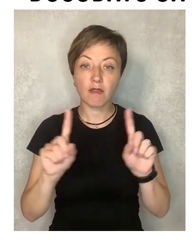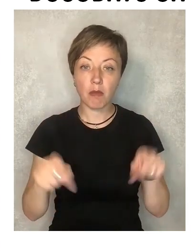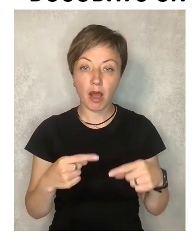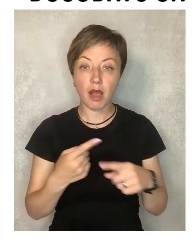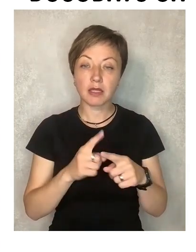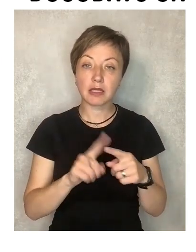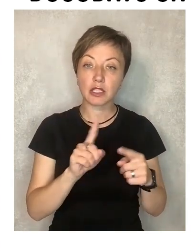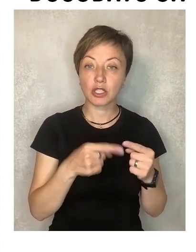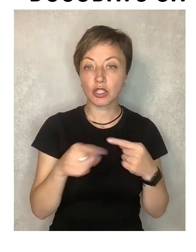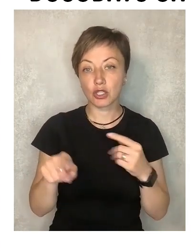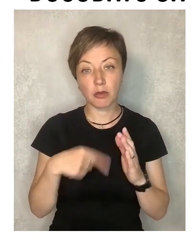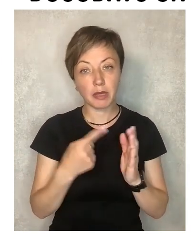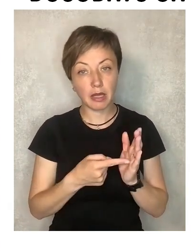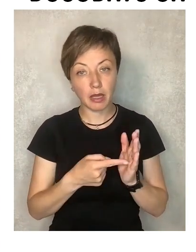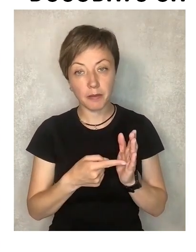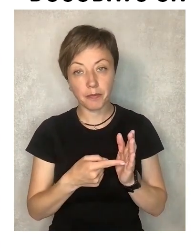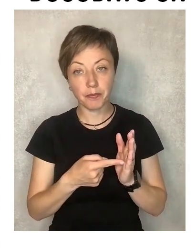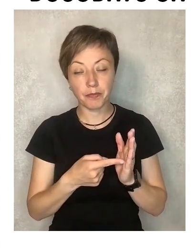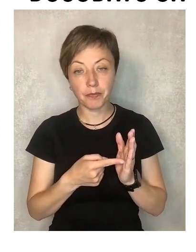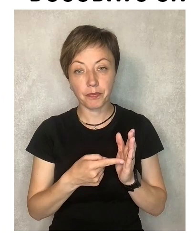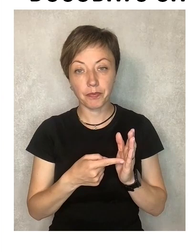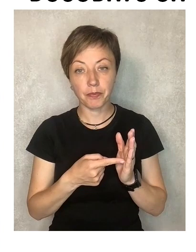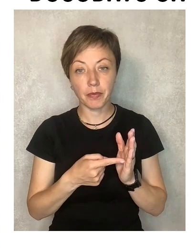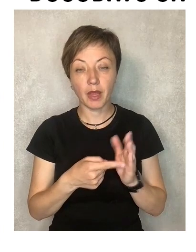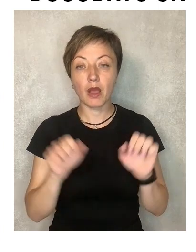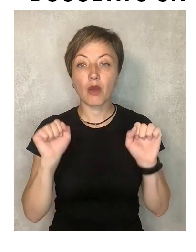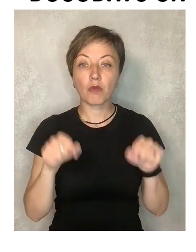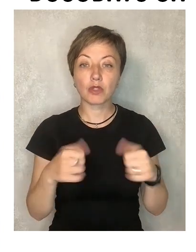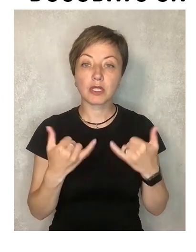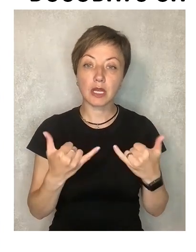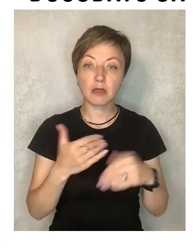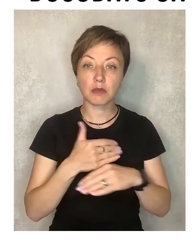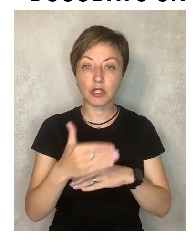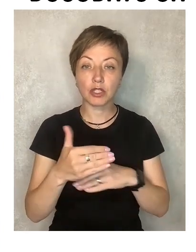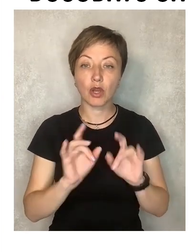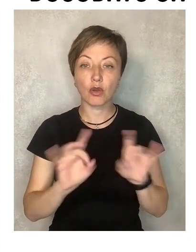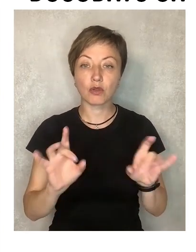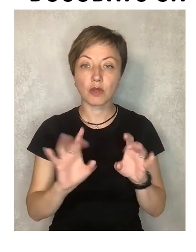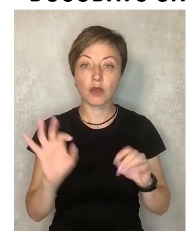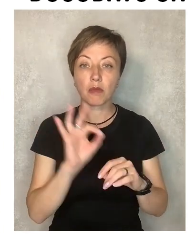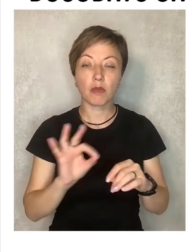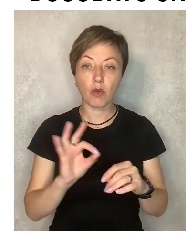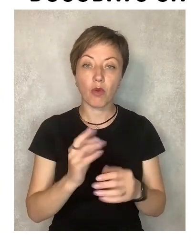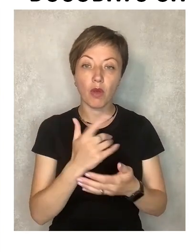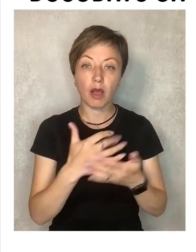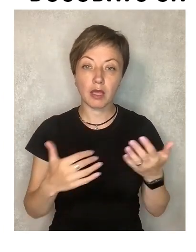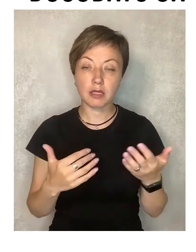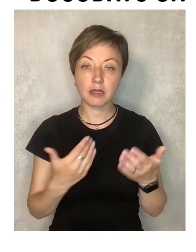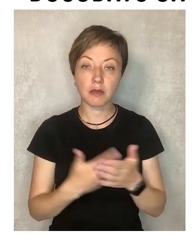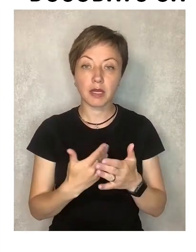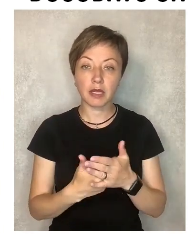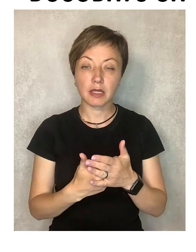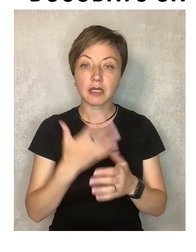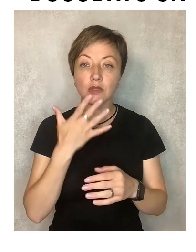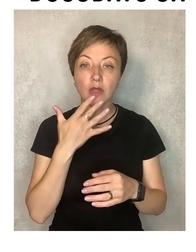інших питань. І там, може, чи зараз, чи пізніше розповісти там про кейс, наприклад, з